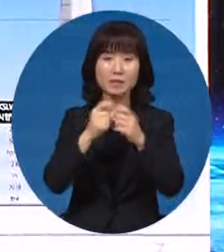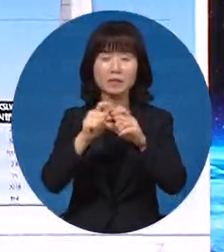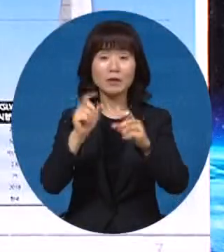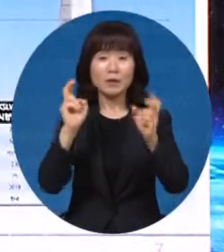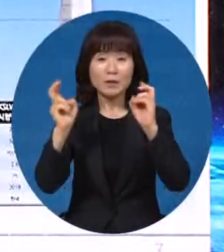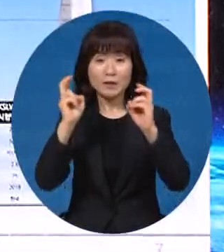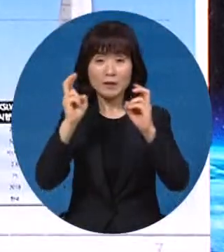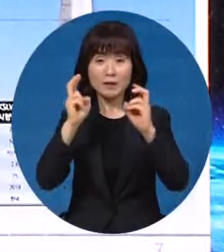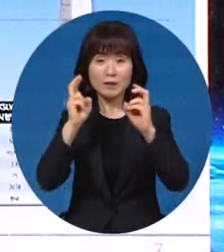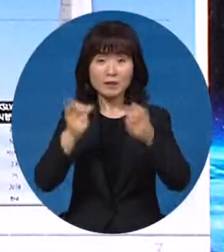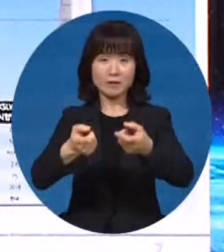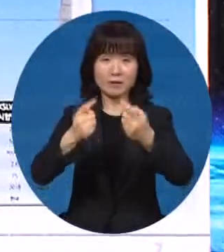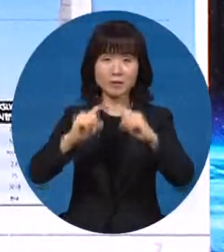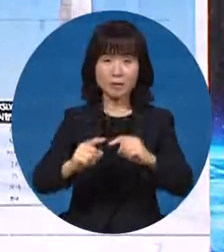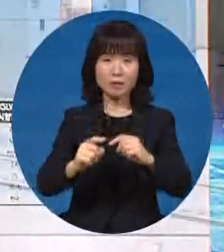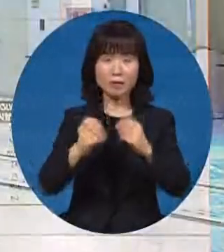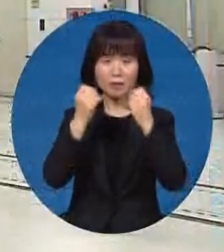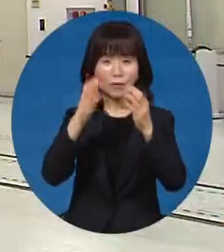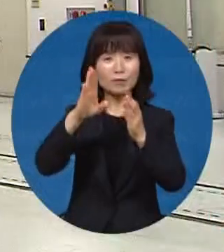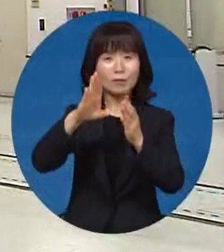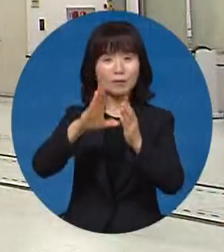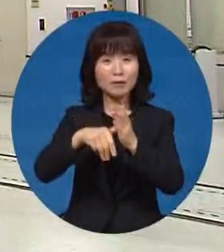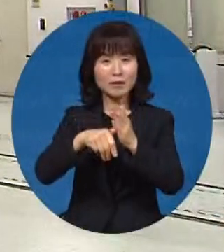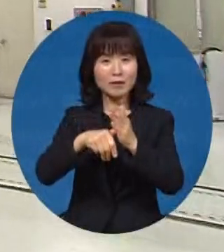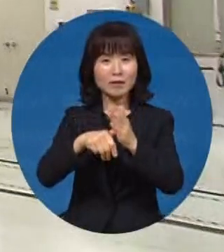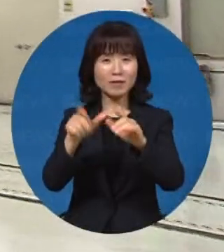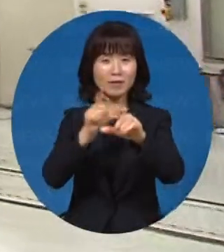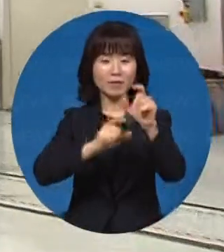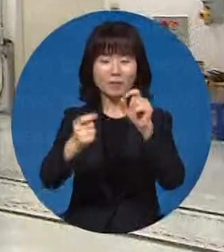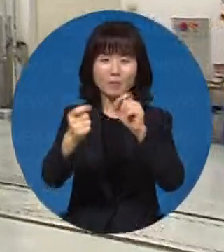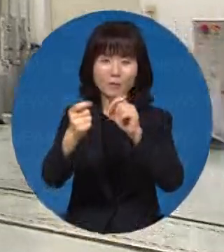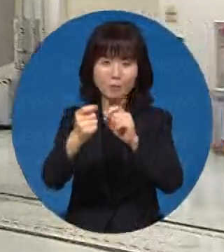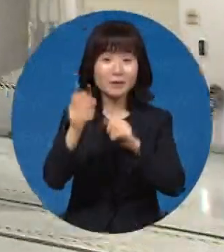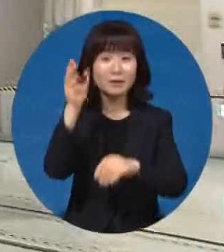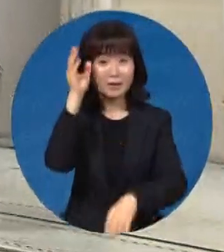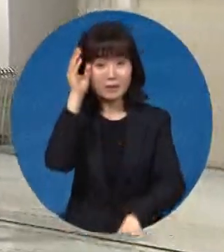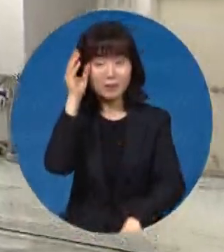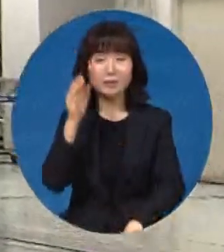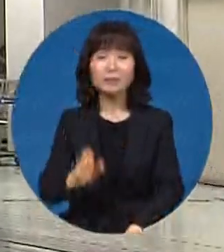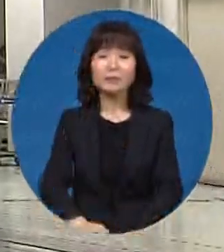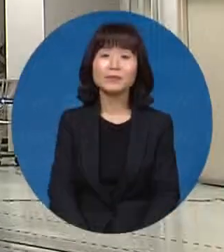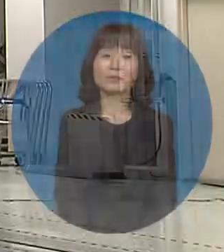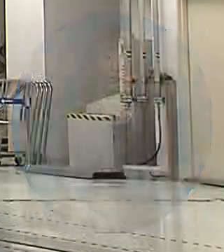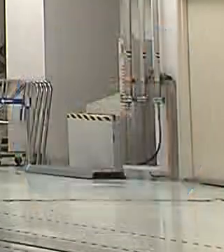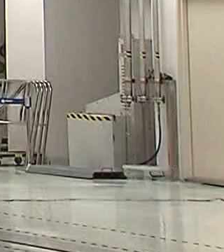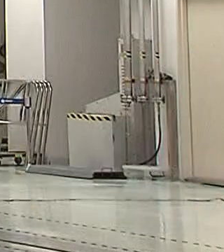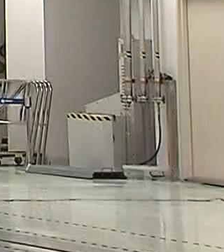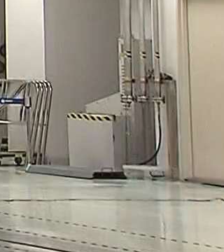뉴스페이스 시대에 한 발 더 다가설 수 있을 전망입니다. EBS 뉴스 금창호입니다.